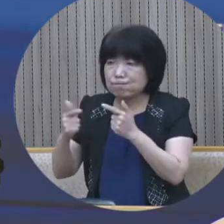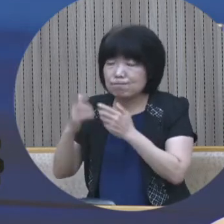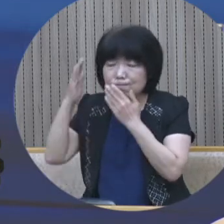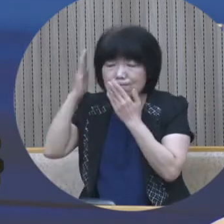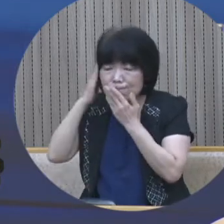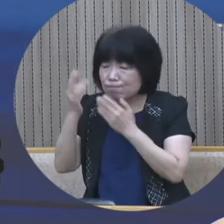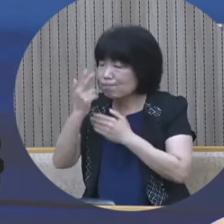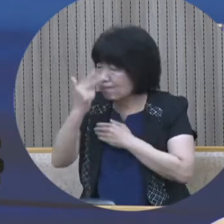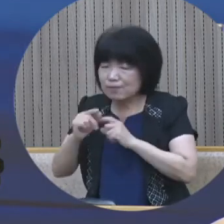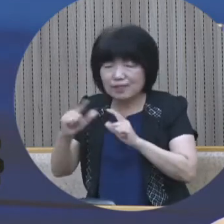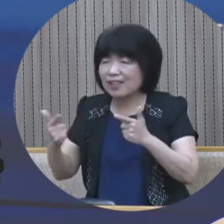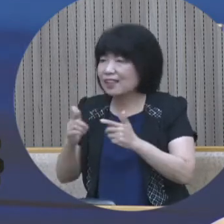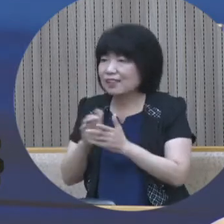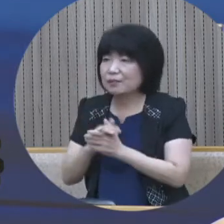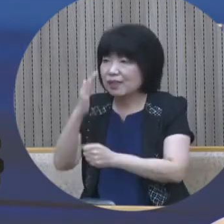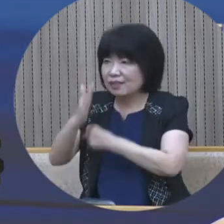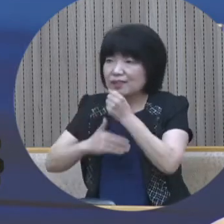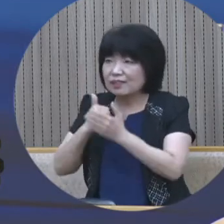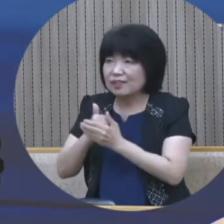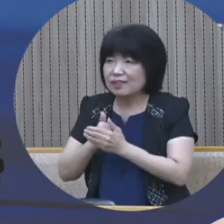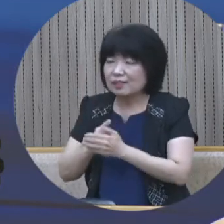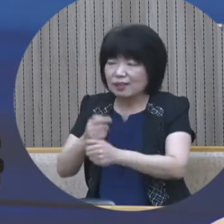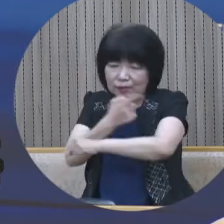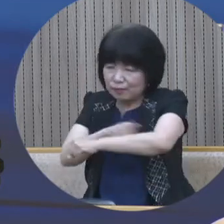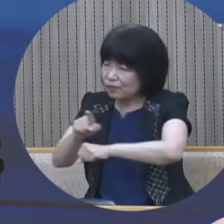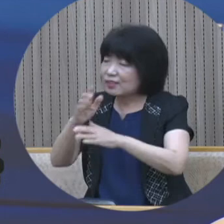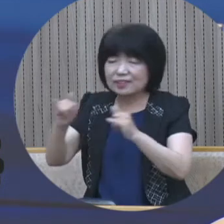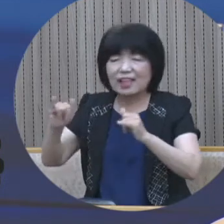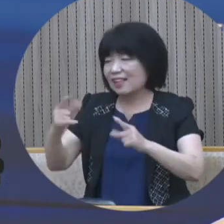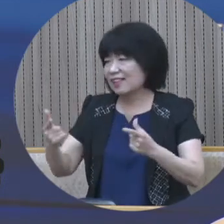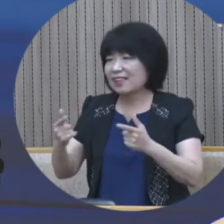자도 아니고 하나님은 무능력자도 아니에요.